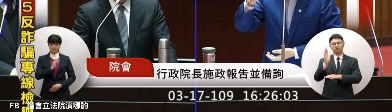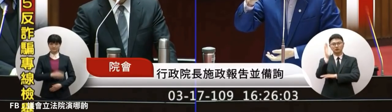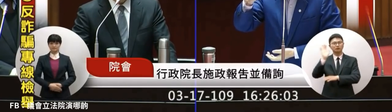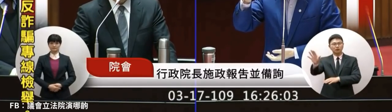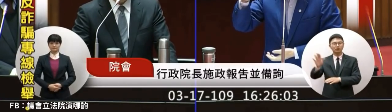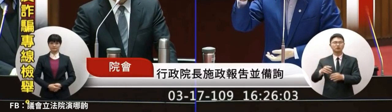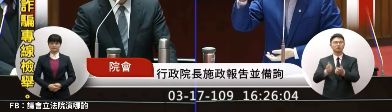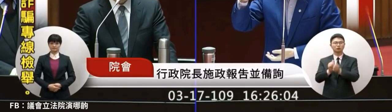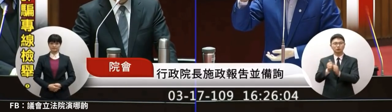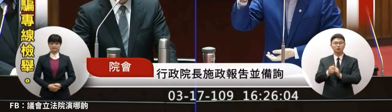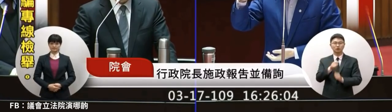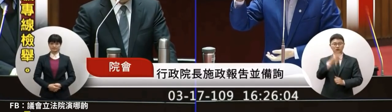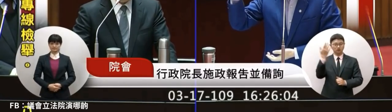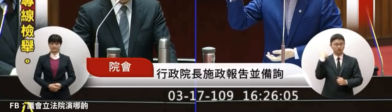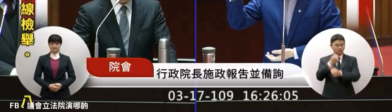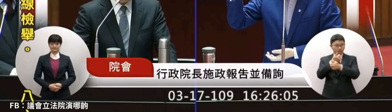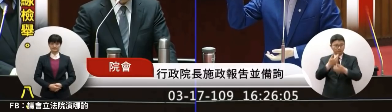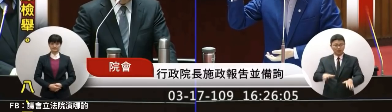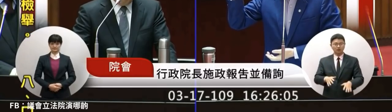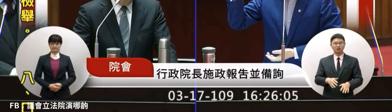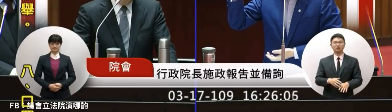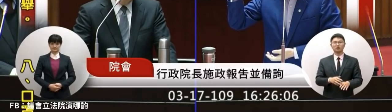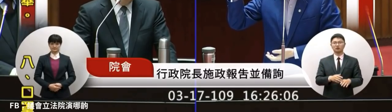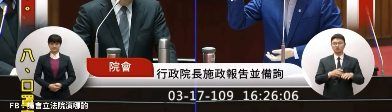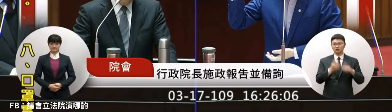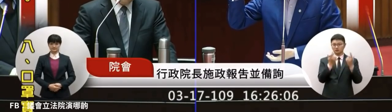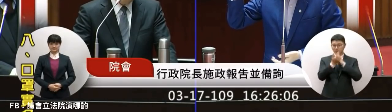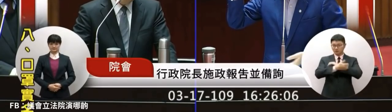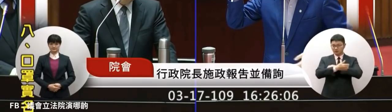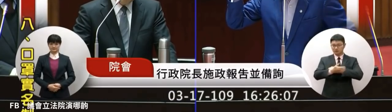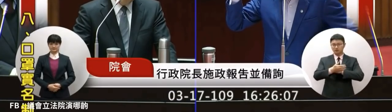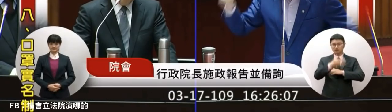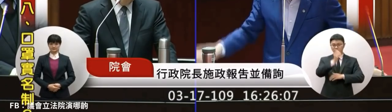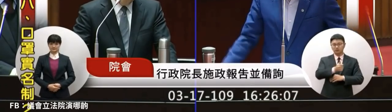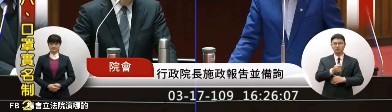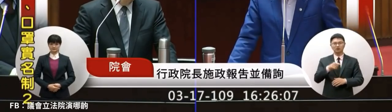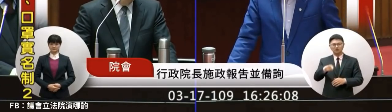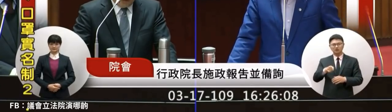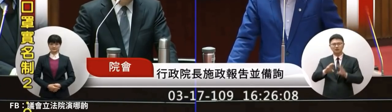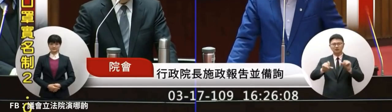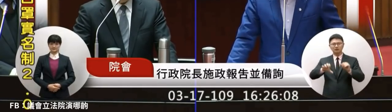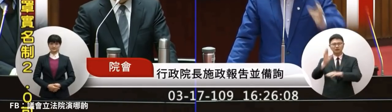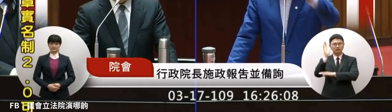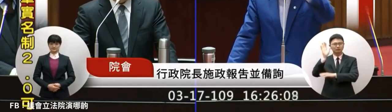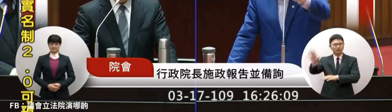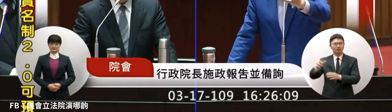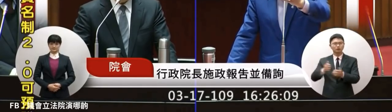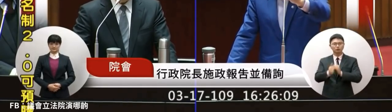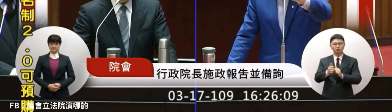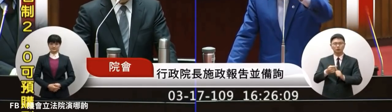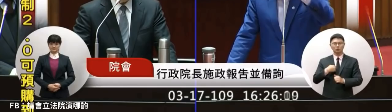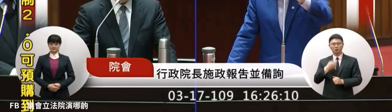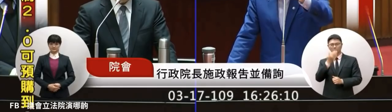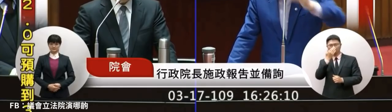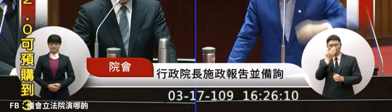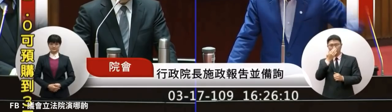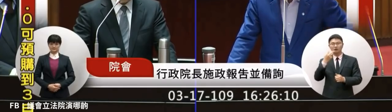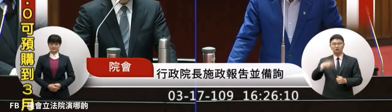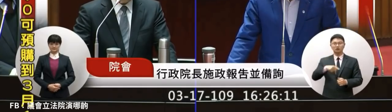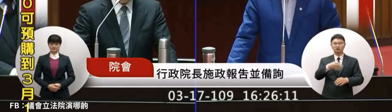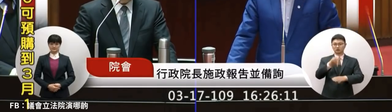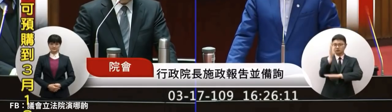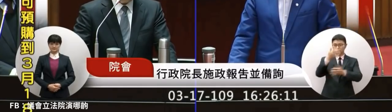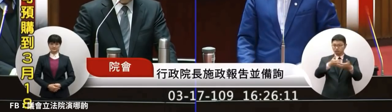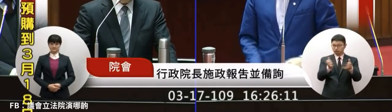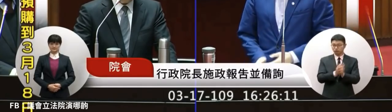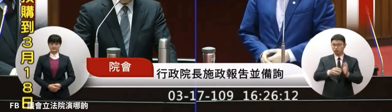当过县长，当过新北，当台北县的县，这是地方税，我也不敢那么大声。 对。 可是既然财政部都提